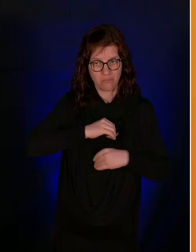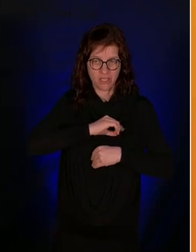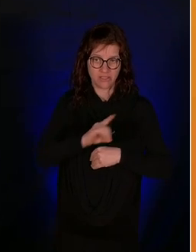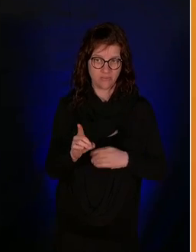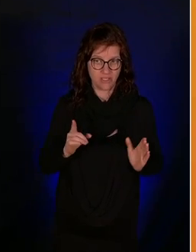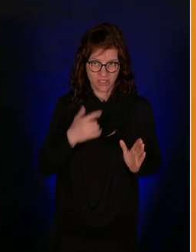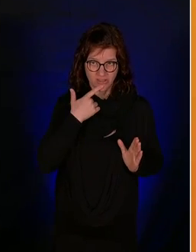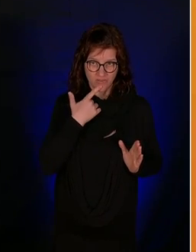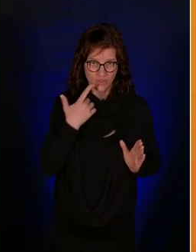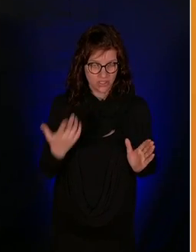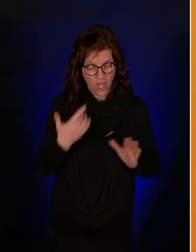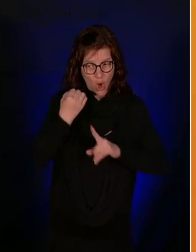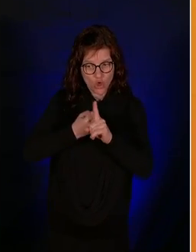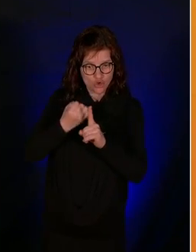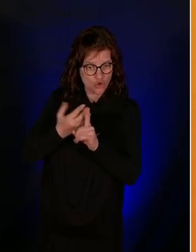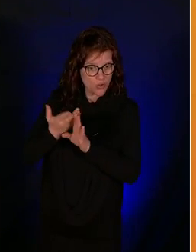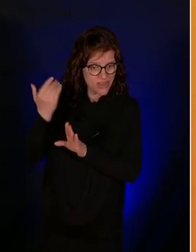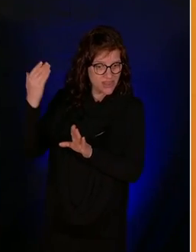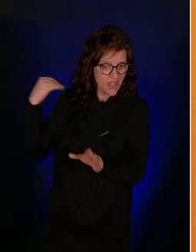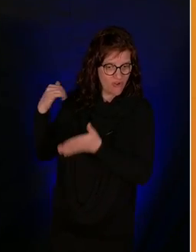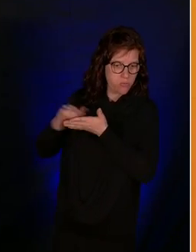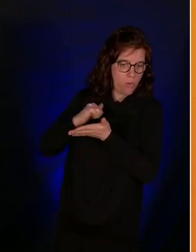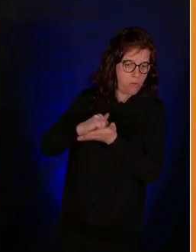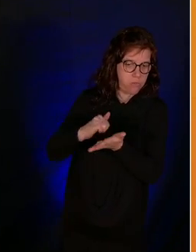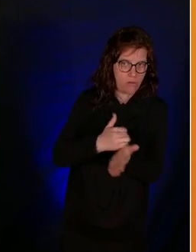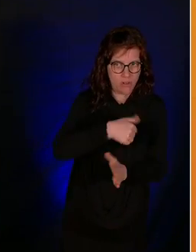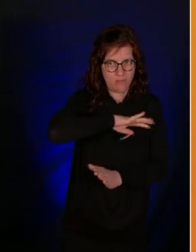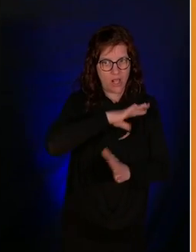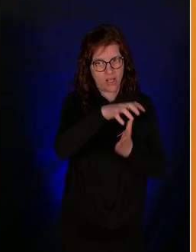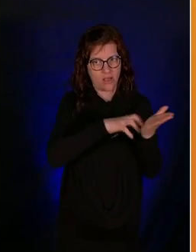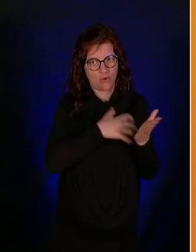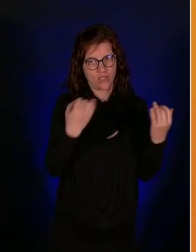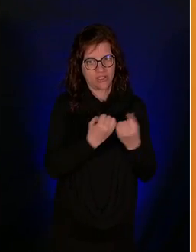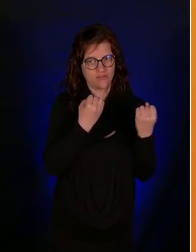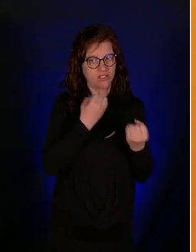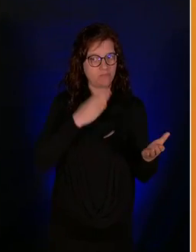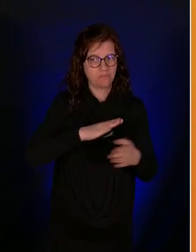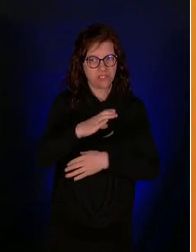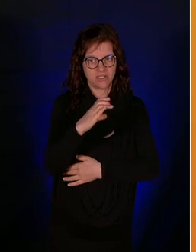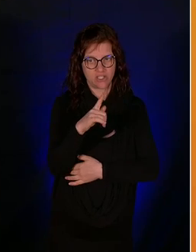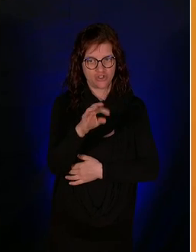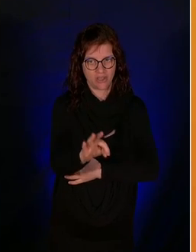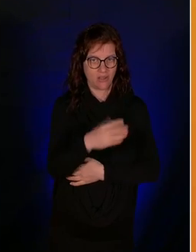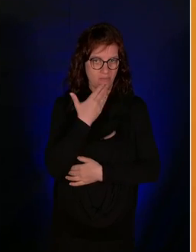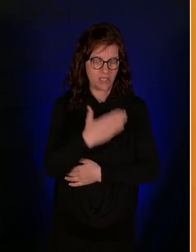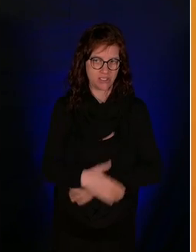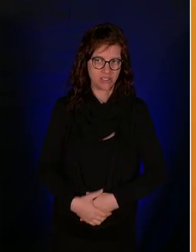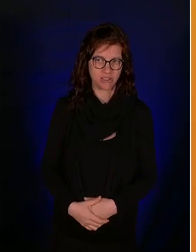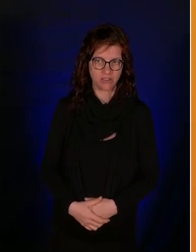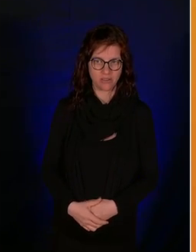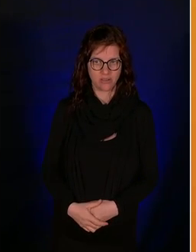raye toutes les luttes dans les boîtes, parce que c'est le rapport d'activité de toute la CGT. Merci.